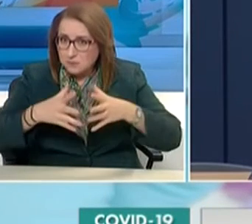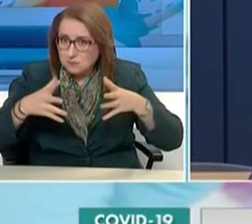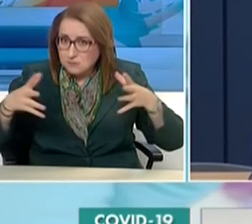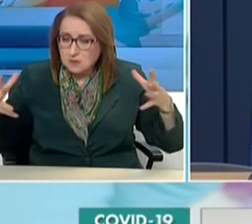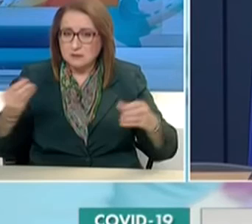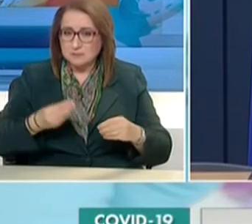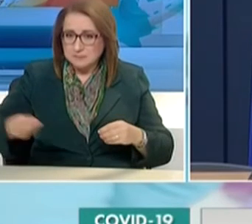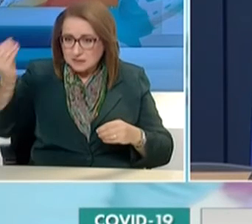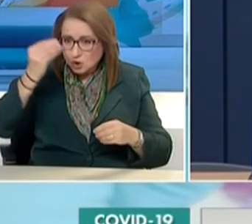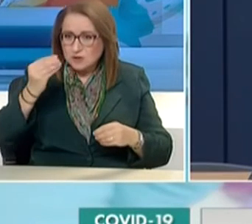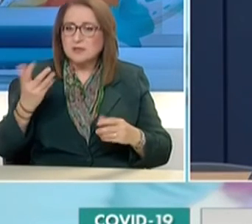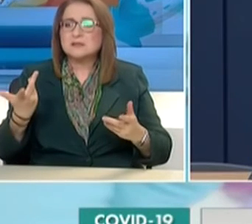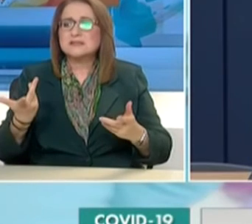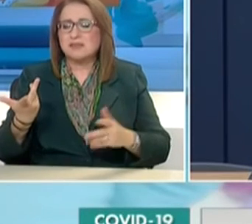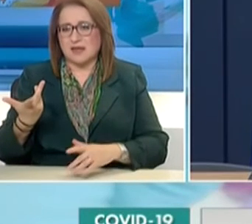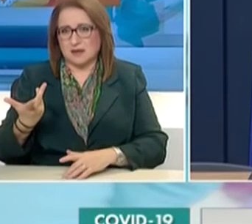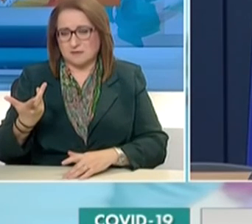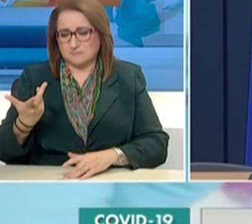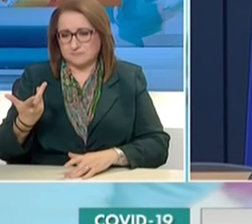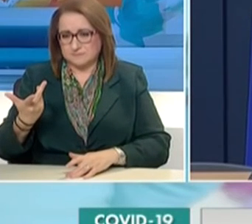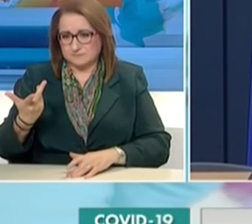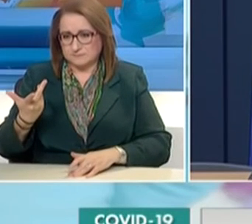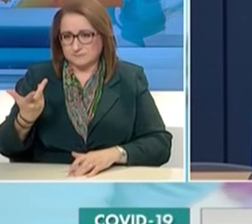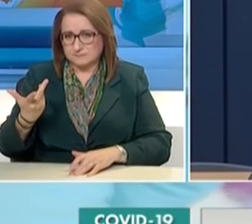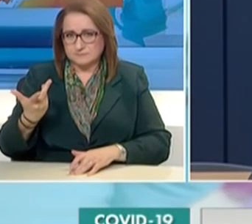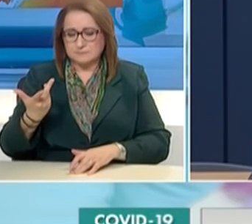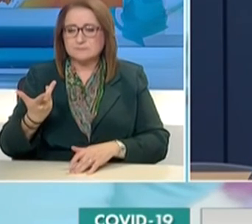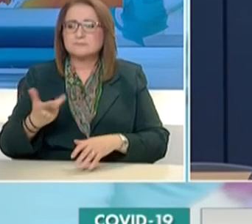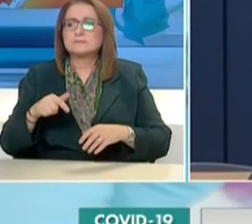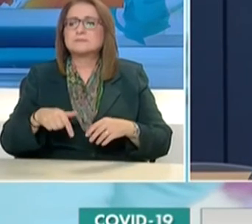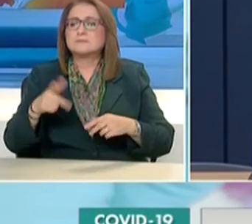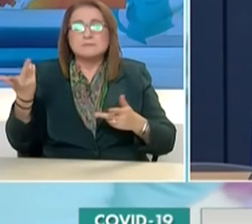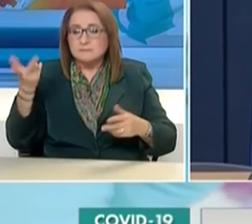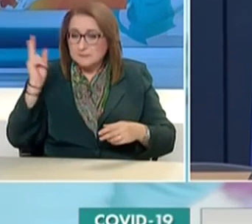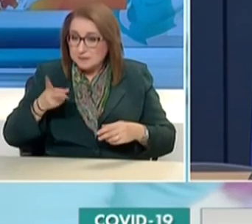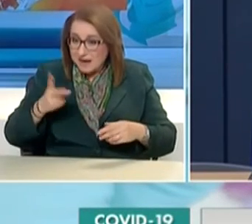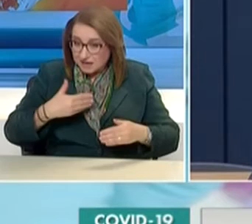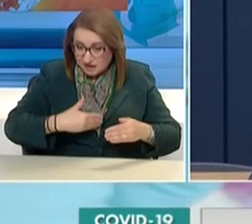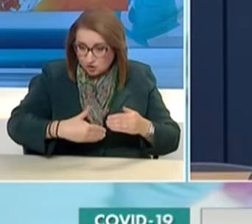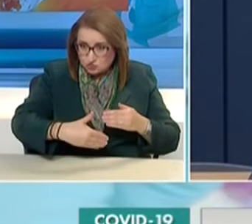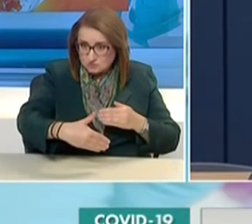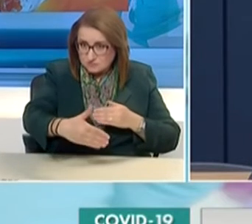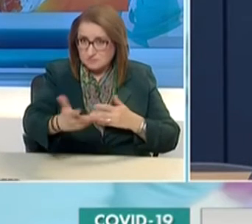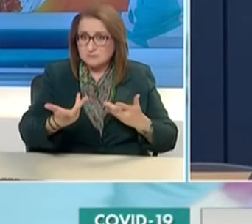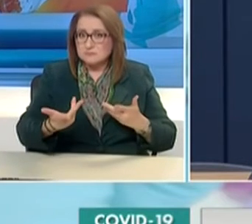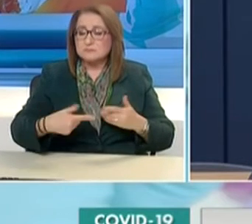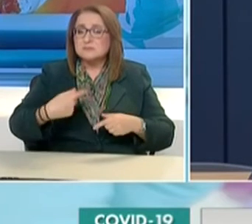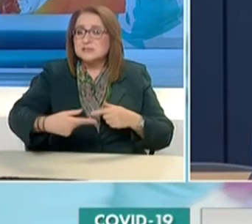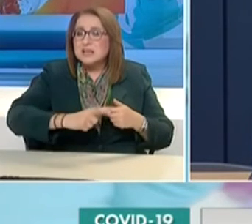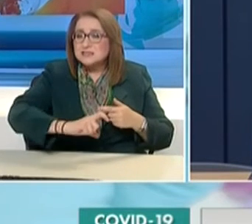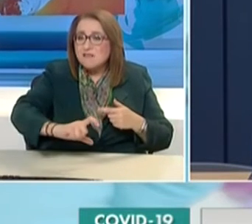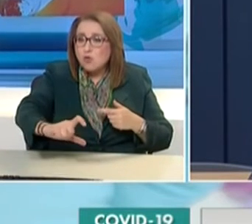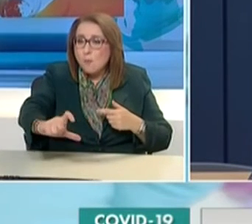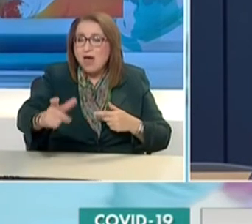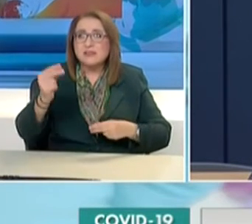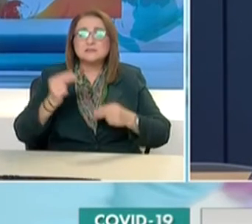γίνεται με τα μαθηματικά επιδημιολογικά μοντέλα που έχετε? Υπάρχει κίνδυνος στις επόμενες ημέρες ή τις επόμενες εβδομάδες να μπει η